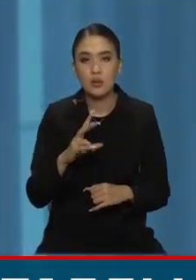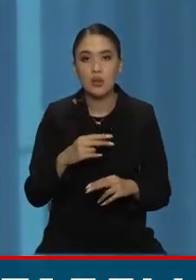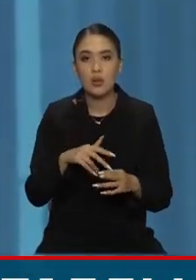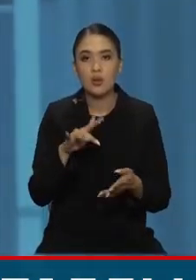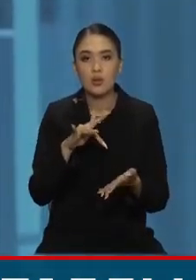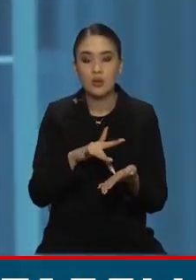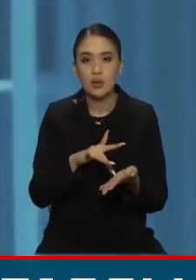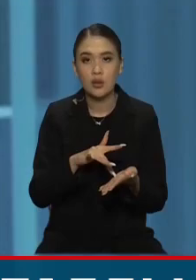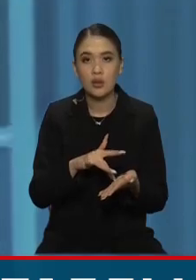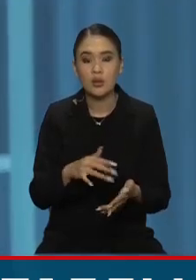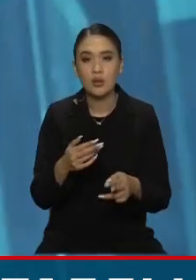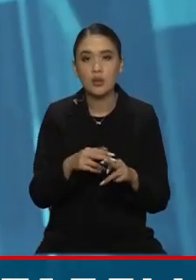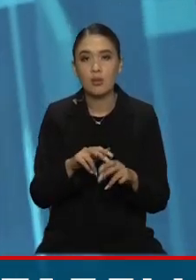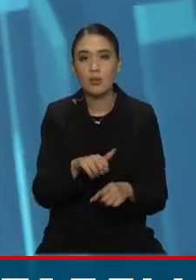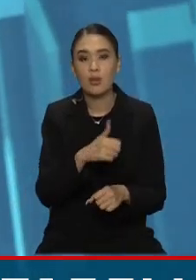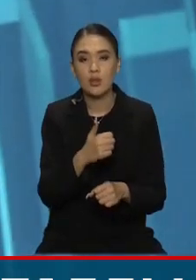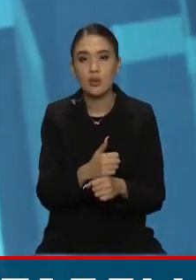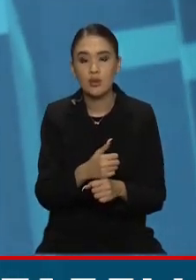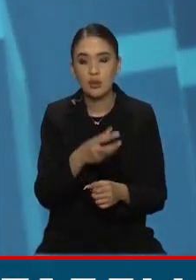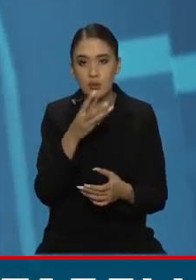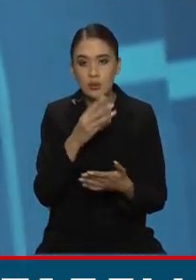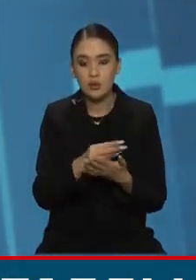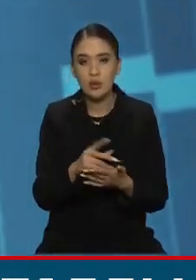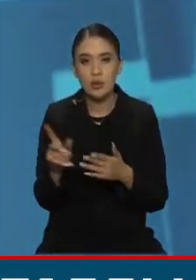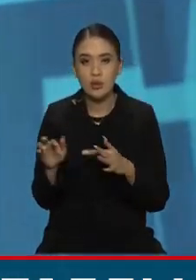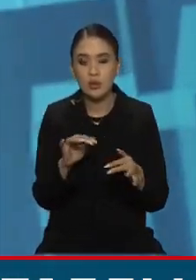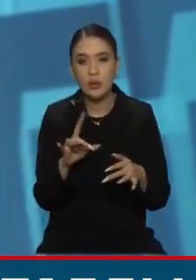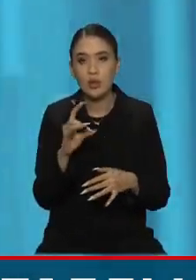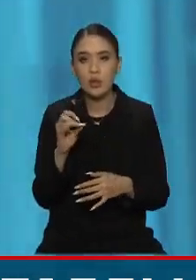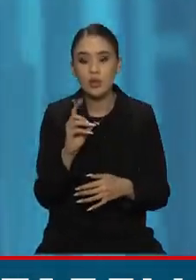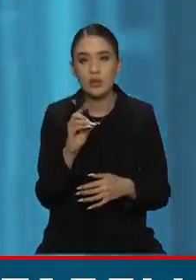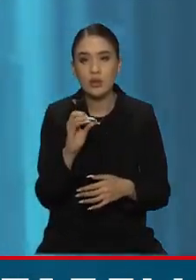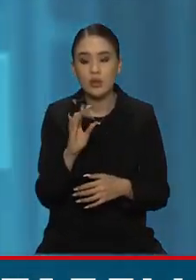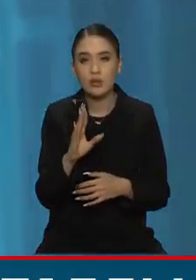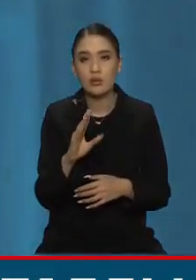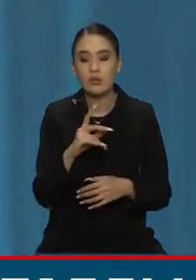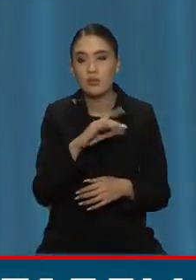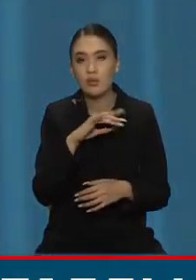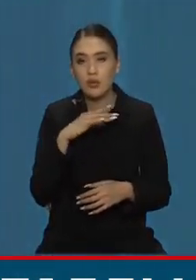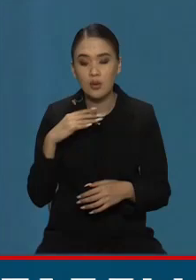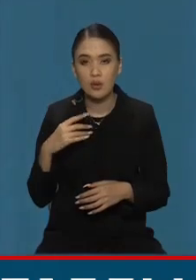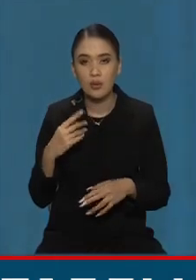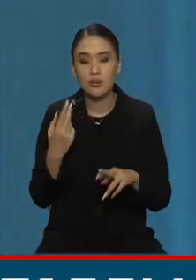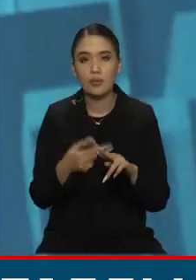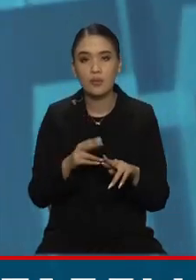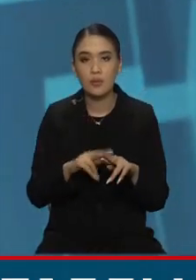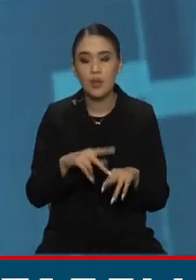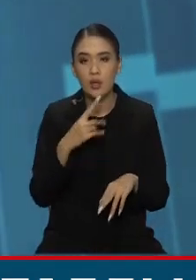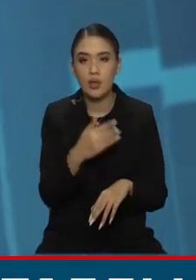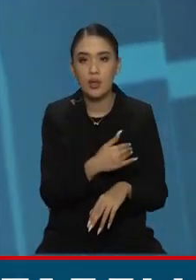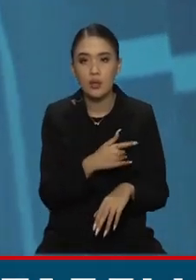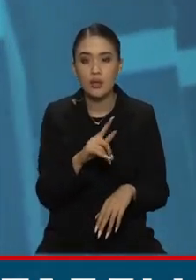орталық мемлекеттік органдарда, баш лауазымдарда істейтін резервшілер саны қазір көп. Айтып кететін болсақ,